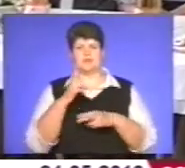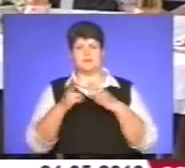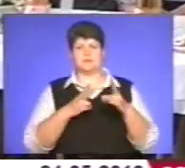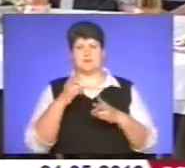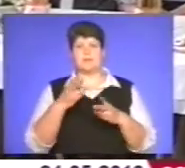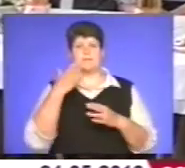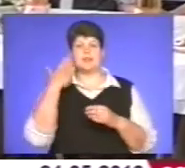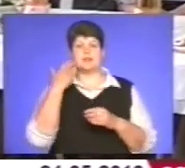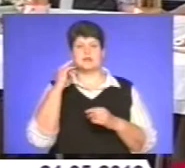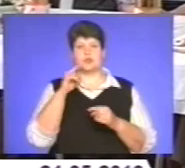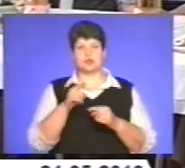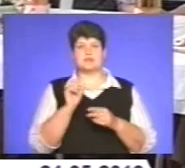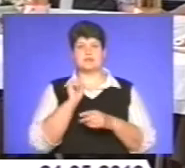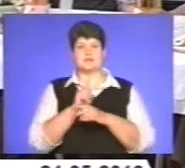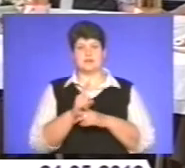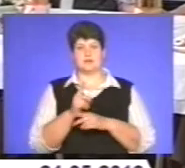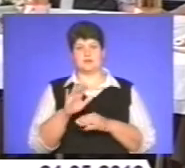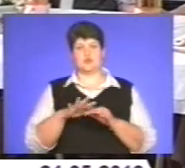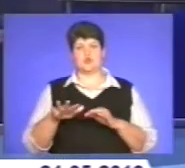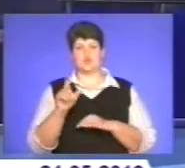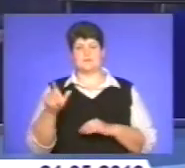полегшити його – завдання суспільства.